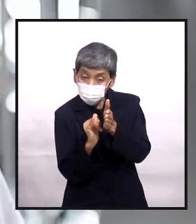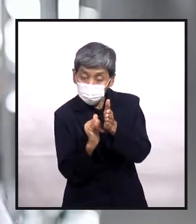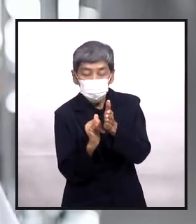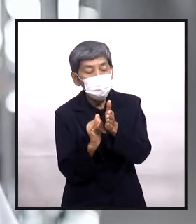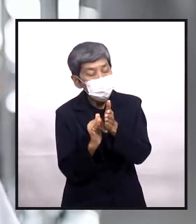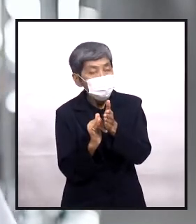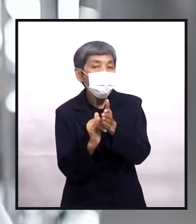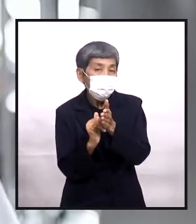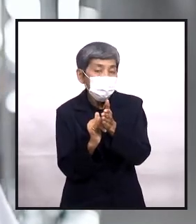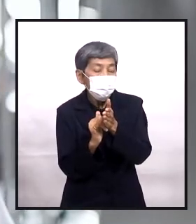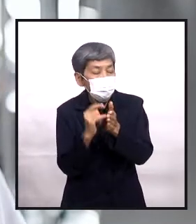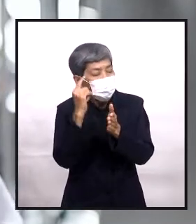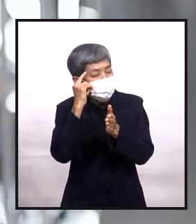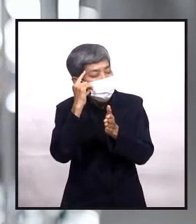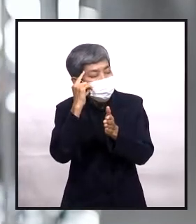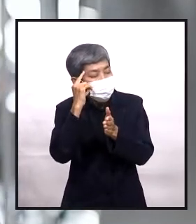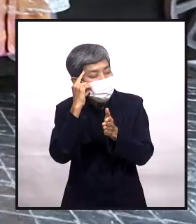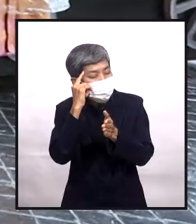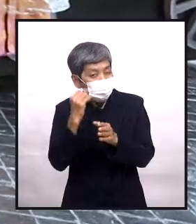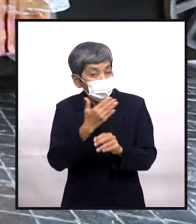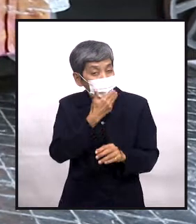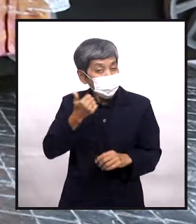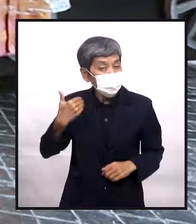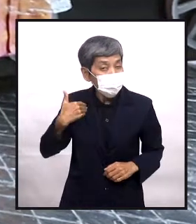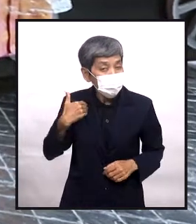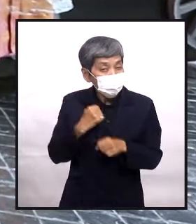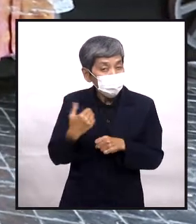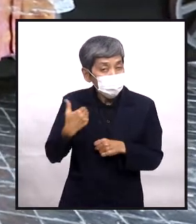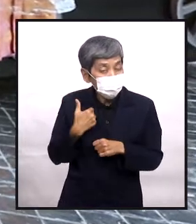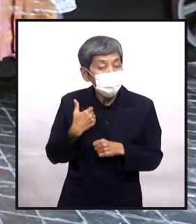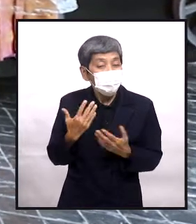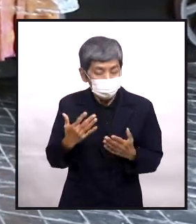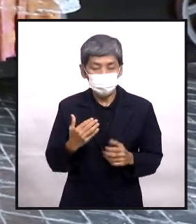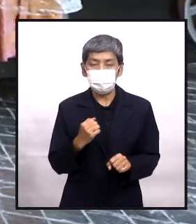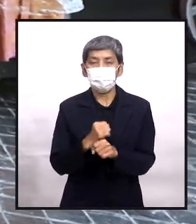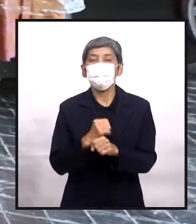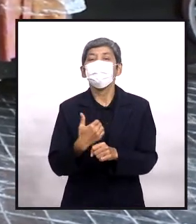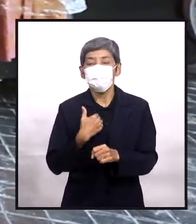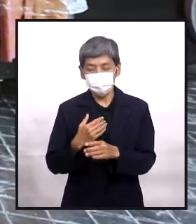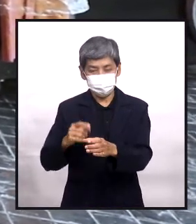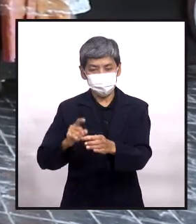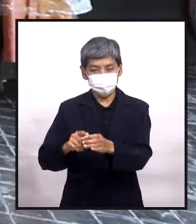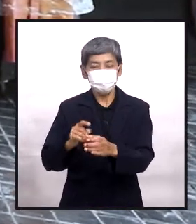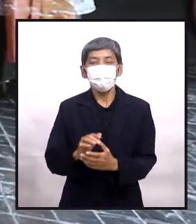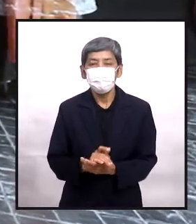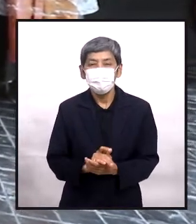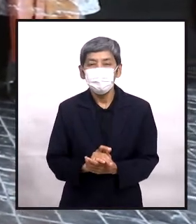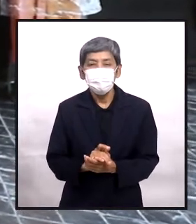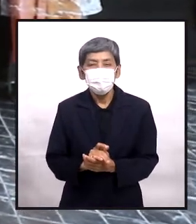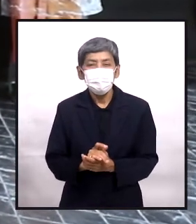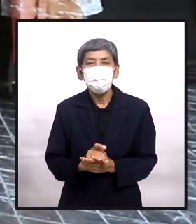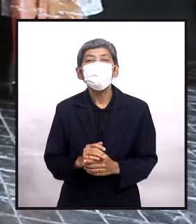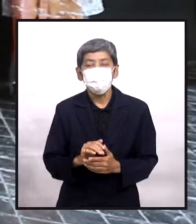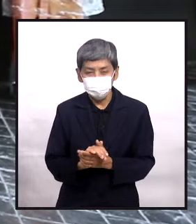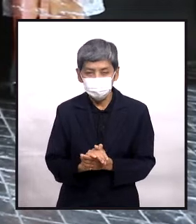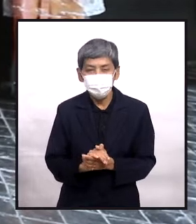แล้วคนเดินรอบมีความดีอะไรเขานึกถึงหรือยังอันนี้บาริสจริงเราใช้ว่าบาริสต้านะที่เนี่ยไม่ใช่บาริสต้า บาริสอะ